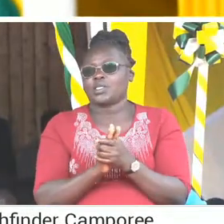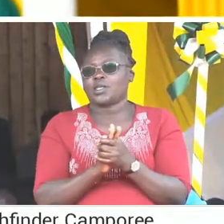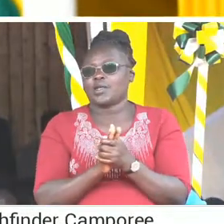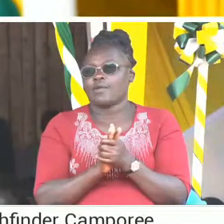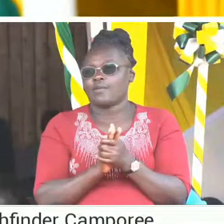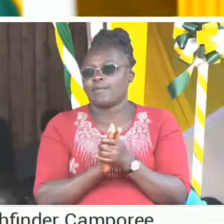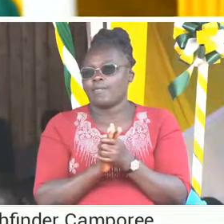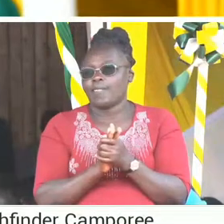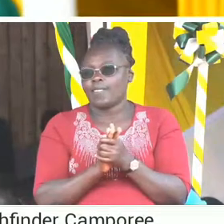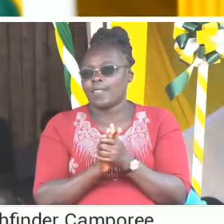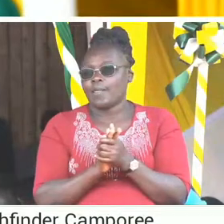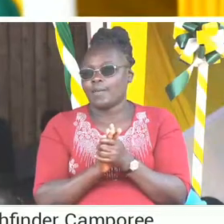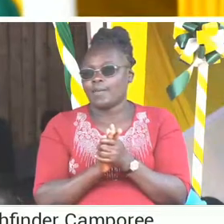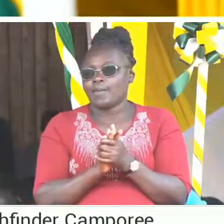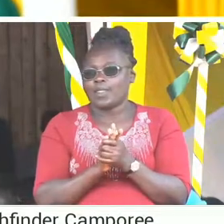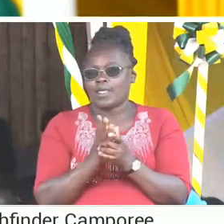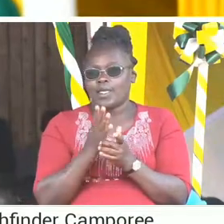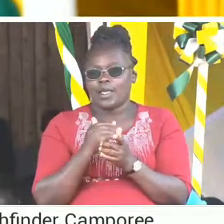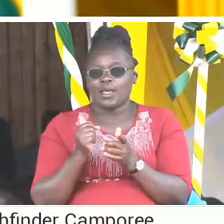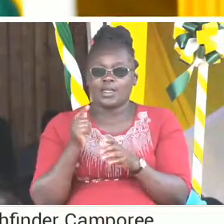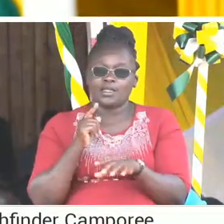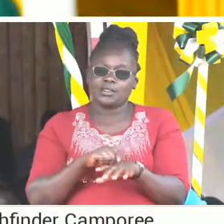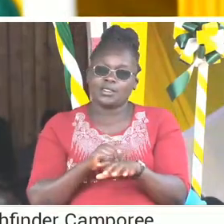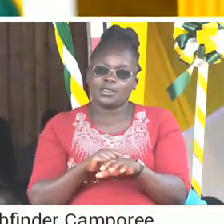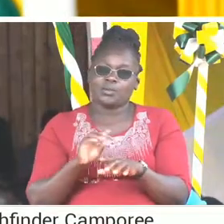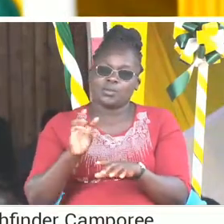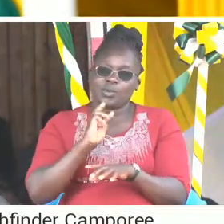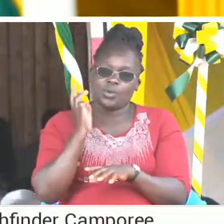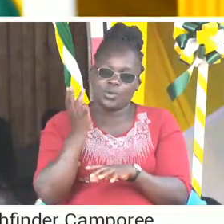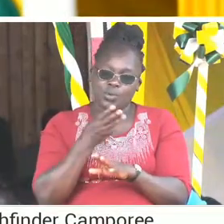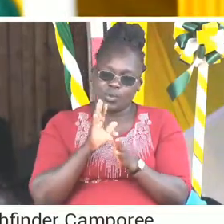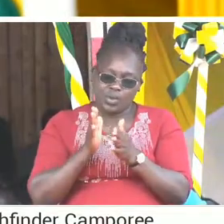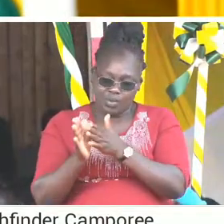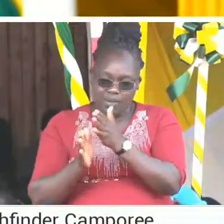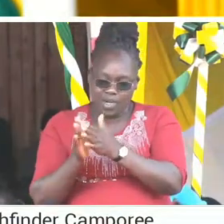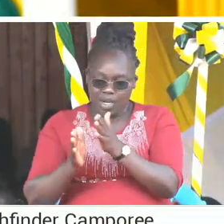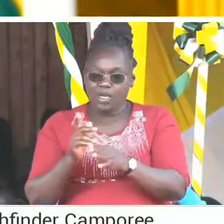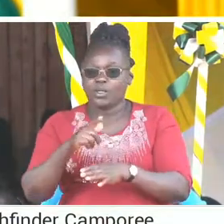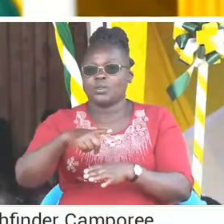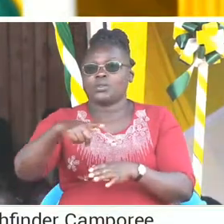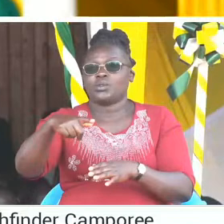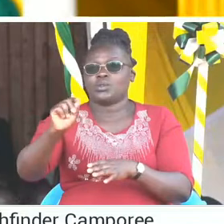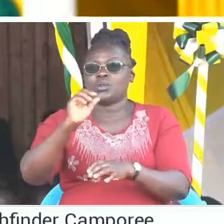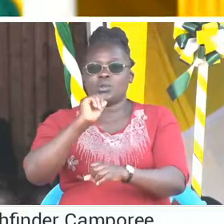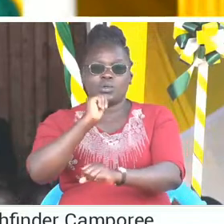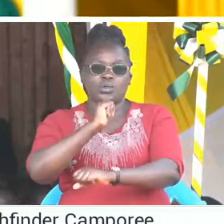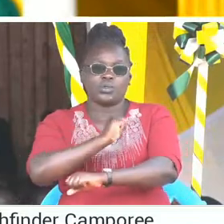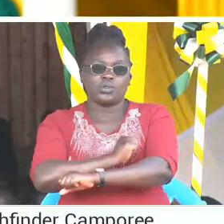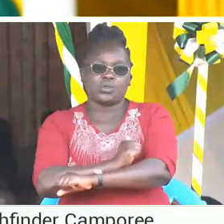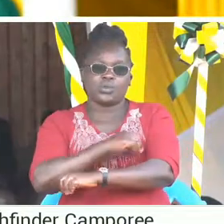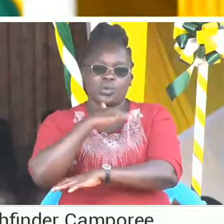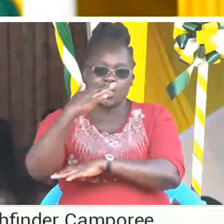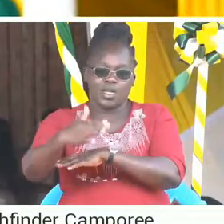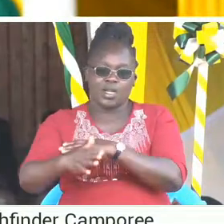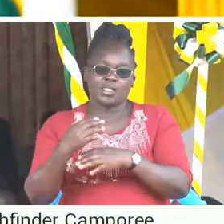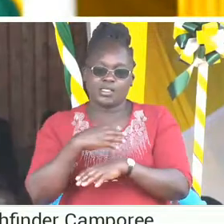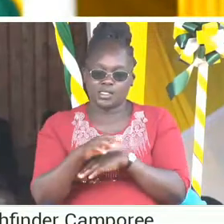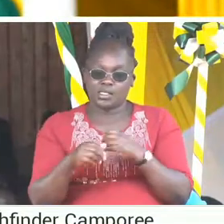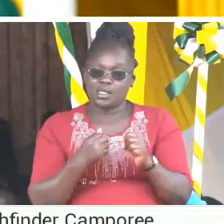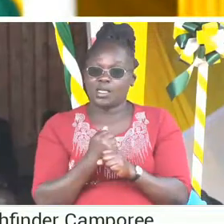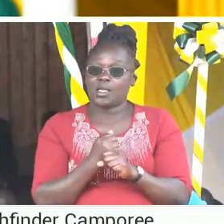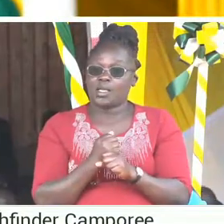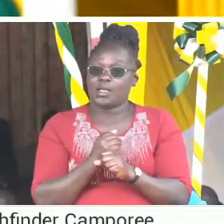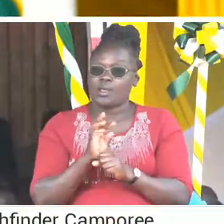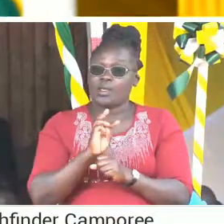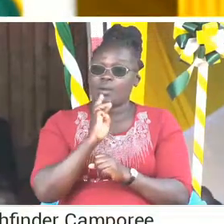Na tunapojiandaa kurudi shule mwezi ujao, tuna challenge wazazi. Tujiandae mapema, kila mtoto apate